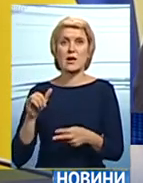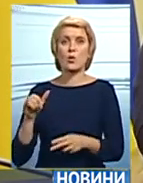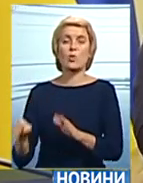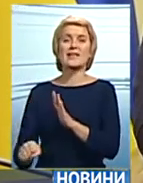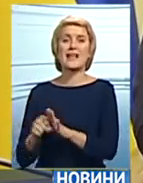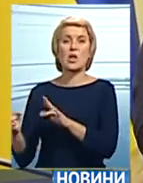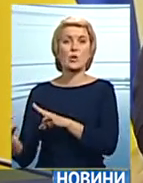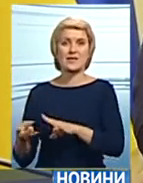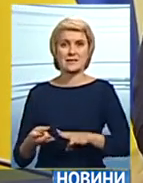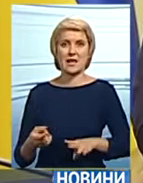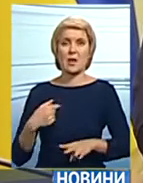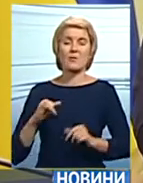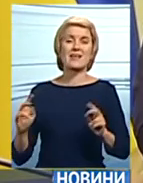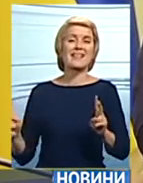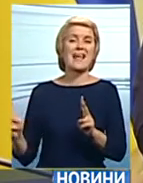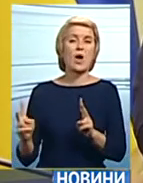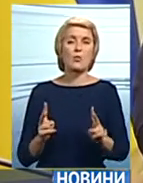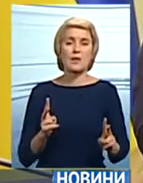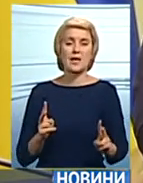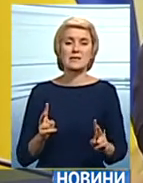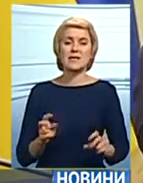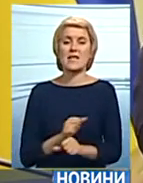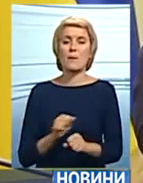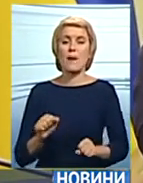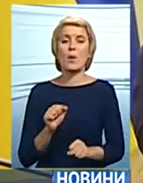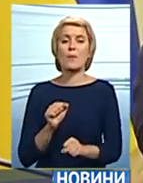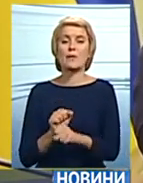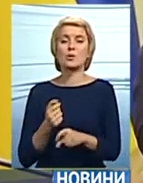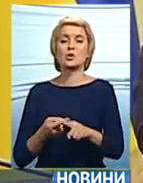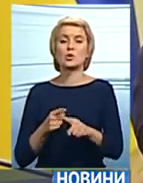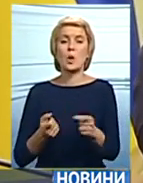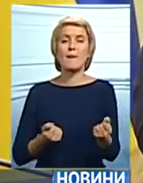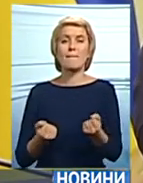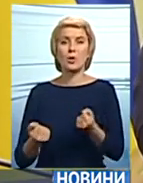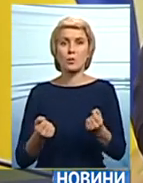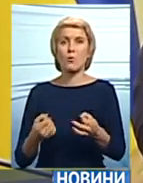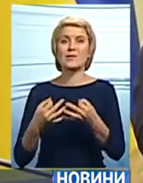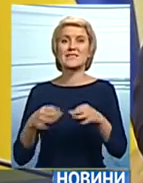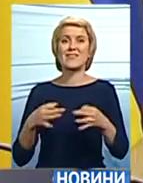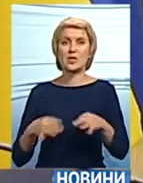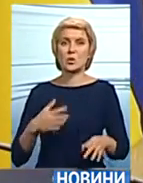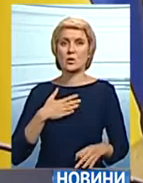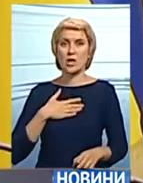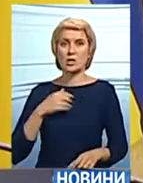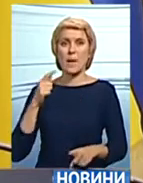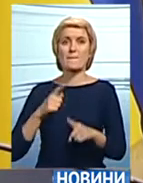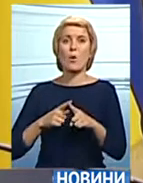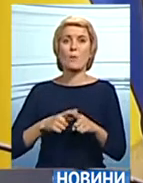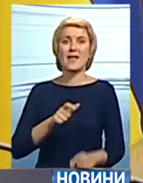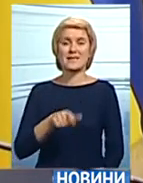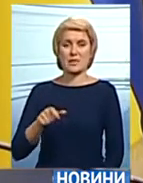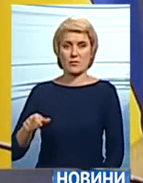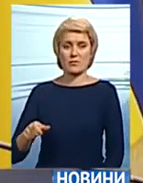терористів. І ми ні в якому разі не маємо припинити цю боротьбу по звільненню цих наших побратимів. Правда з